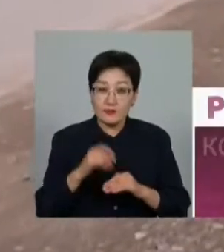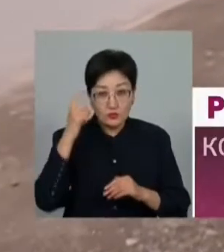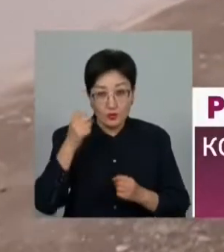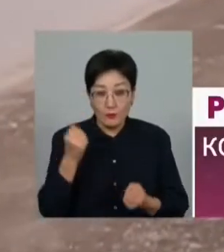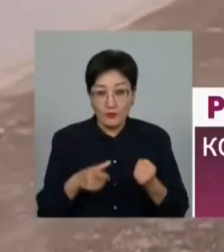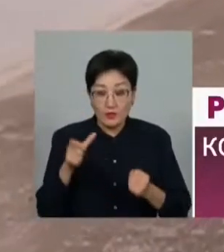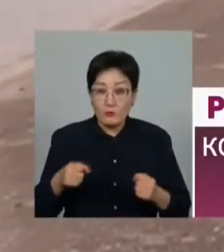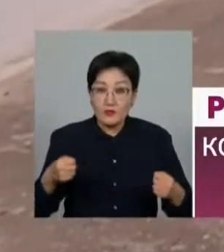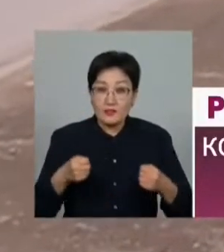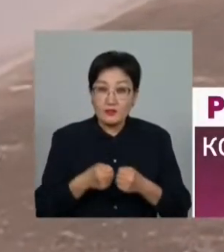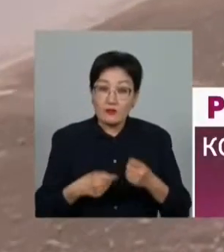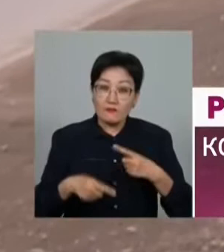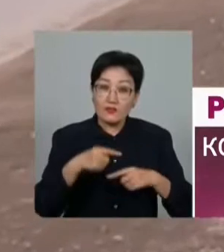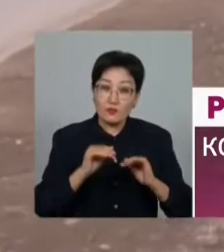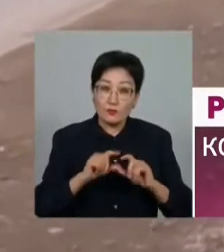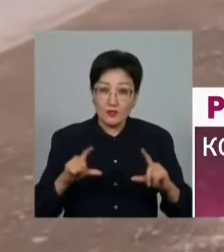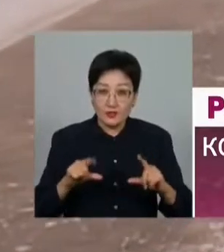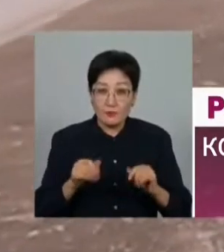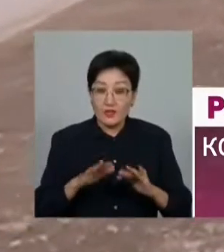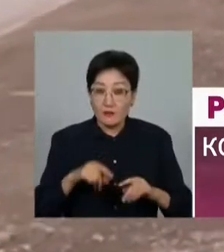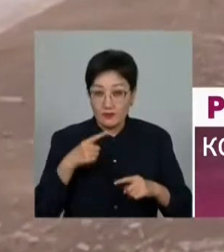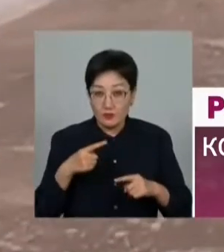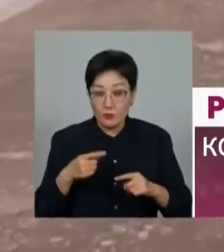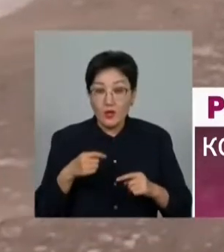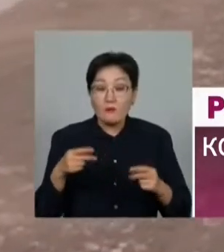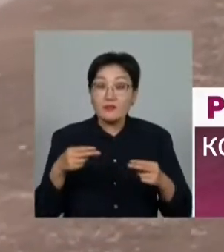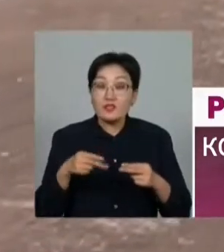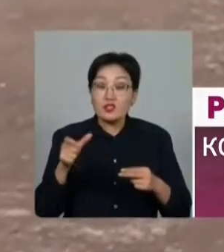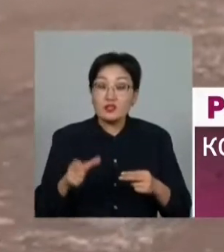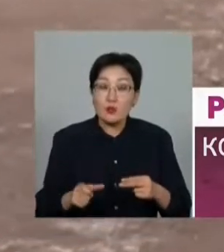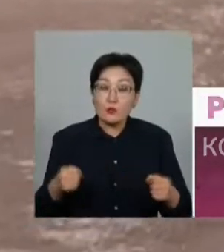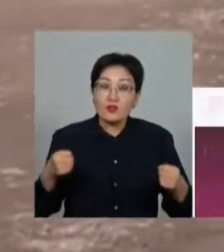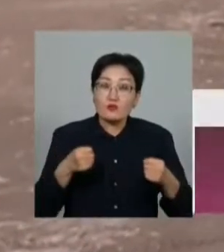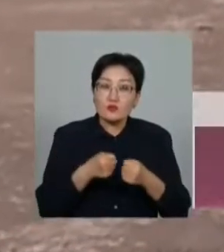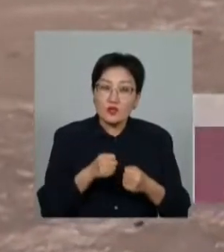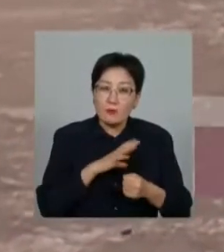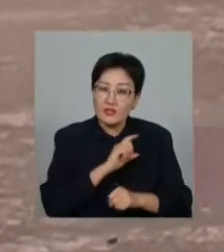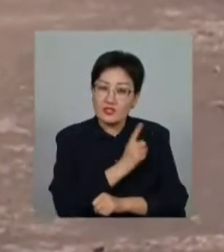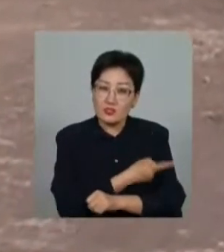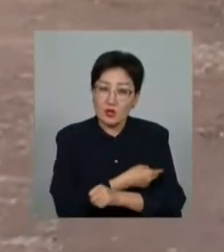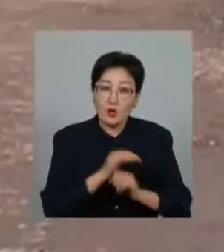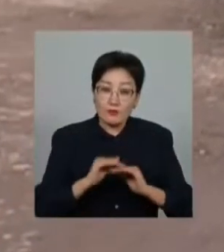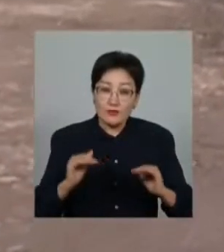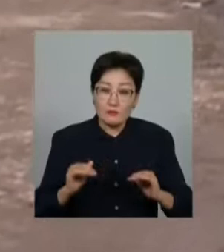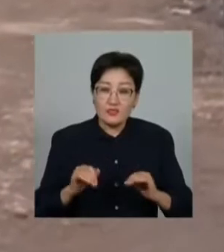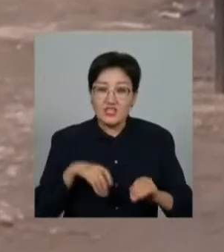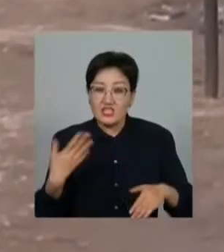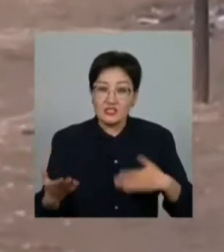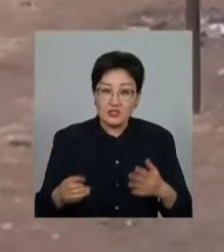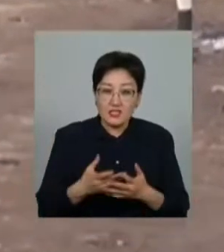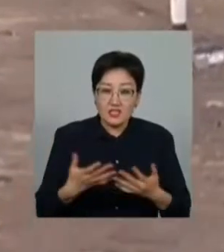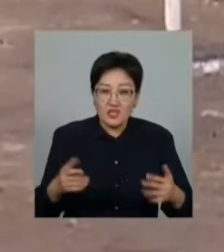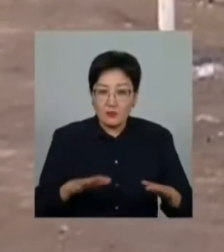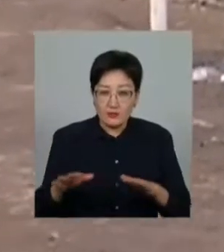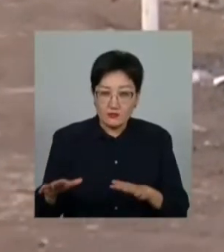сбил девочек которые возвращались из школы говорят местные также по словам очевидцев удар был такой силы что школьниц буквально раскидало в разные